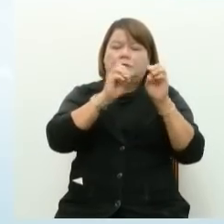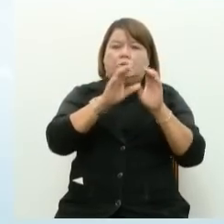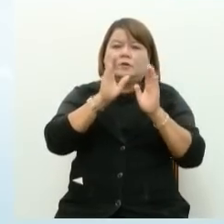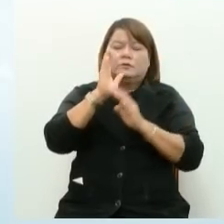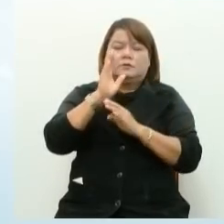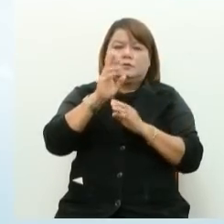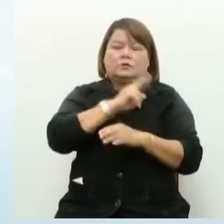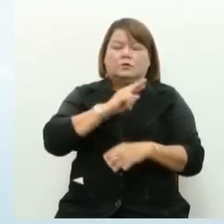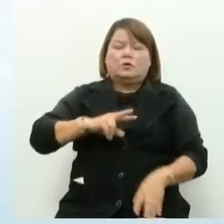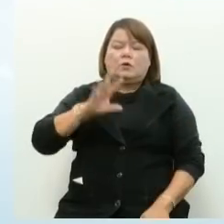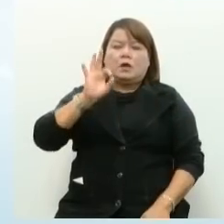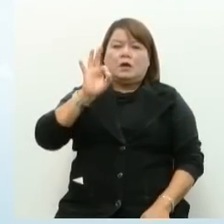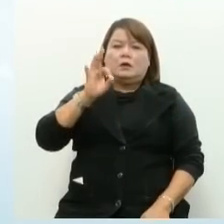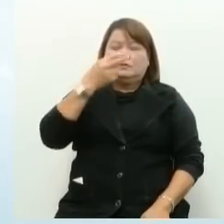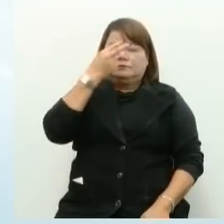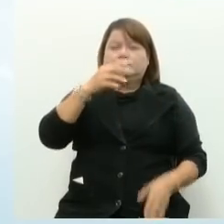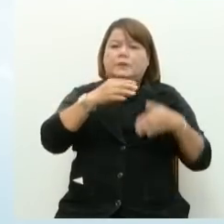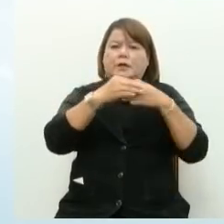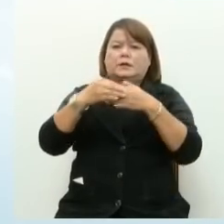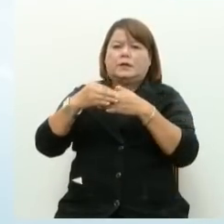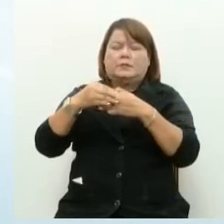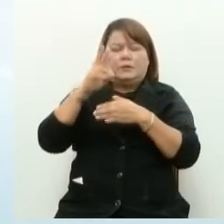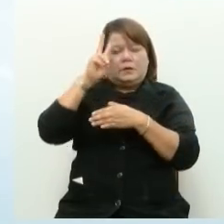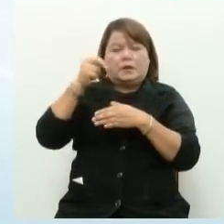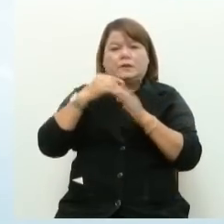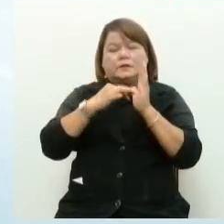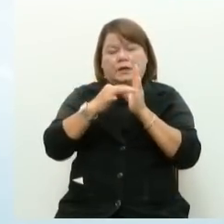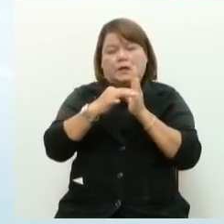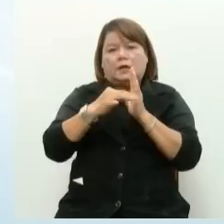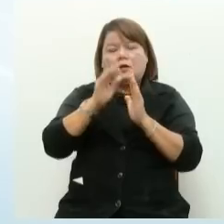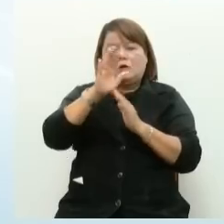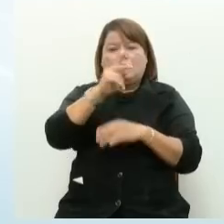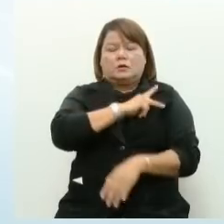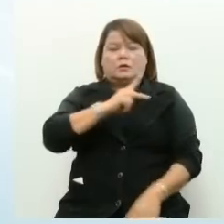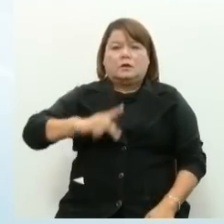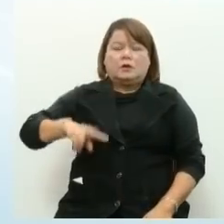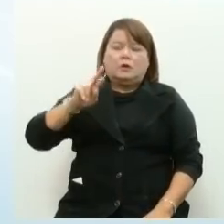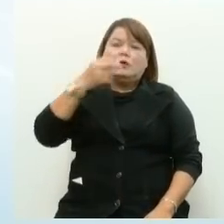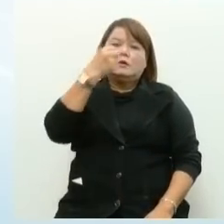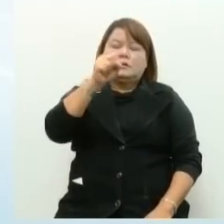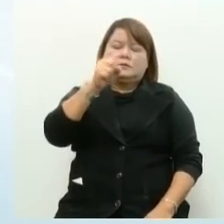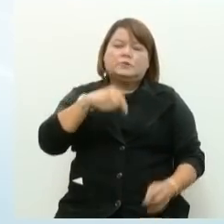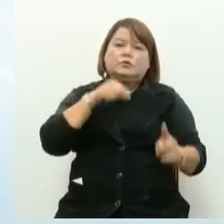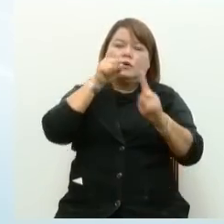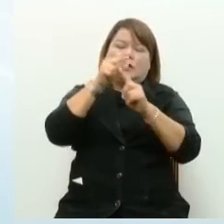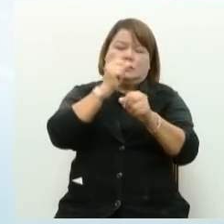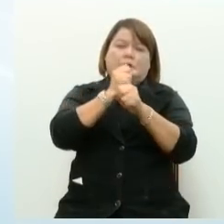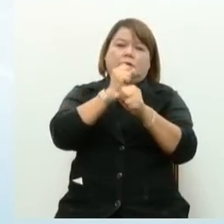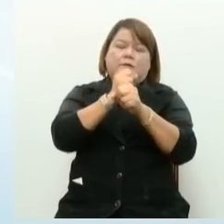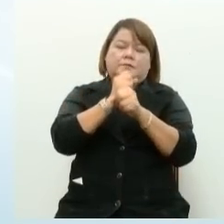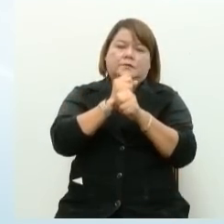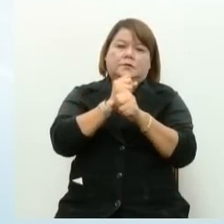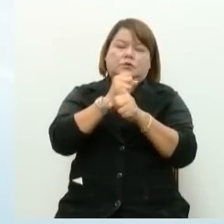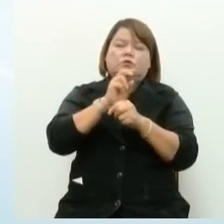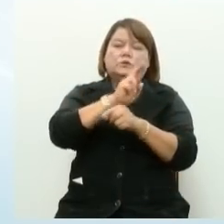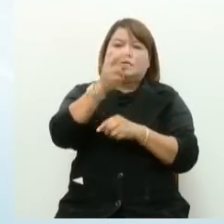ราขอนำเสนอในชื่อตอนการน้อมนำพระบรมราโชบายด้านการศึกษาของในหลวงรัชกาลที่10สู่การปฏิบัตินะคะโดยใช้นวั